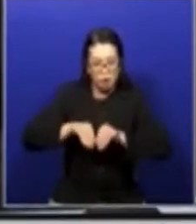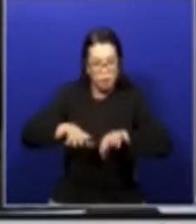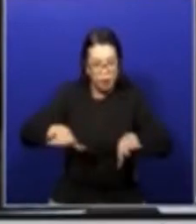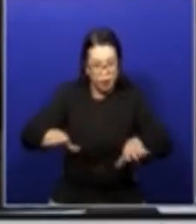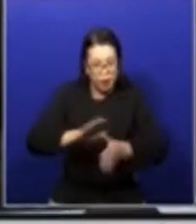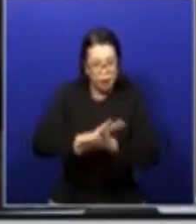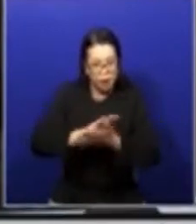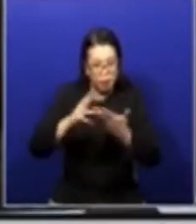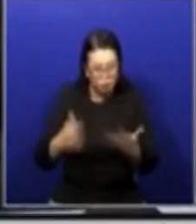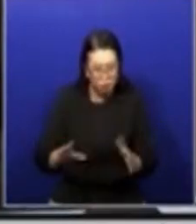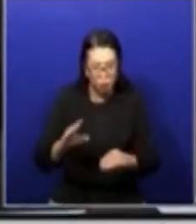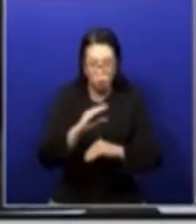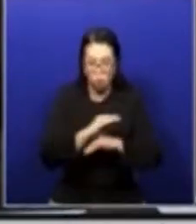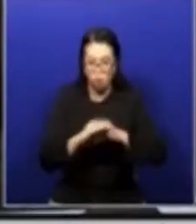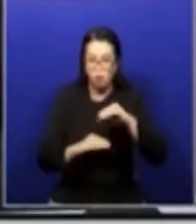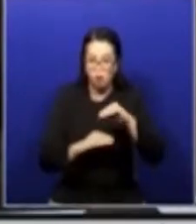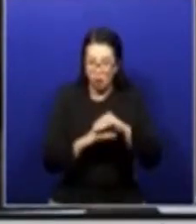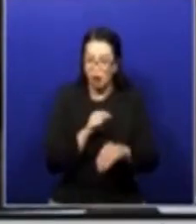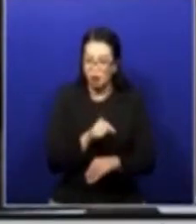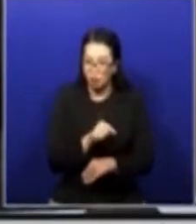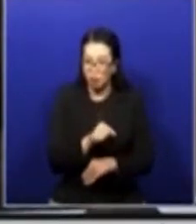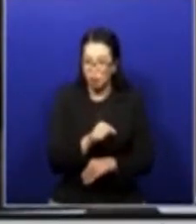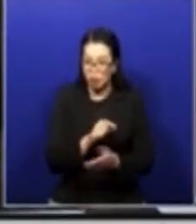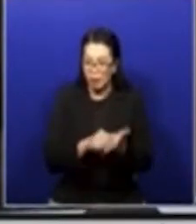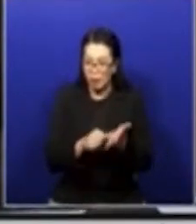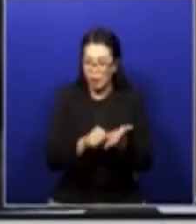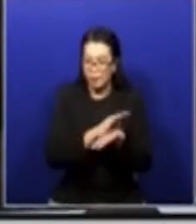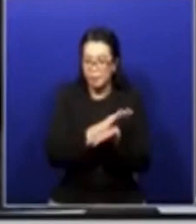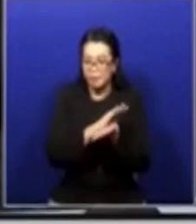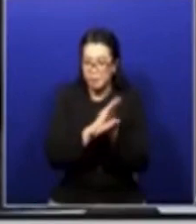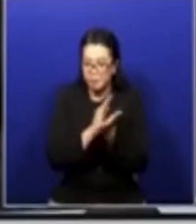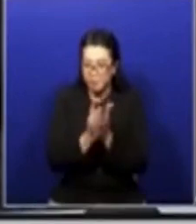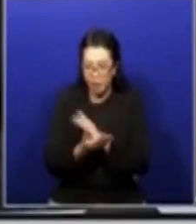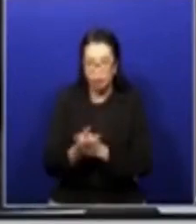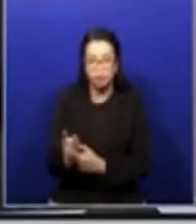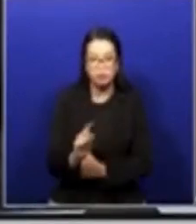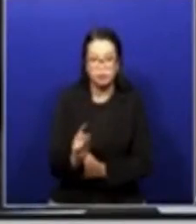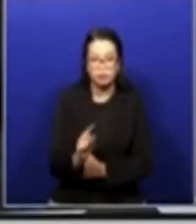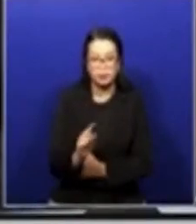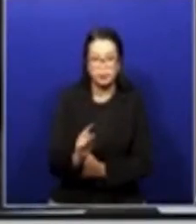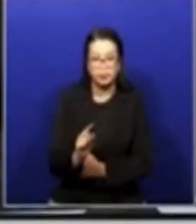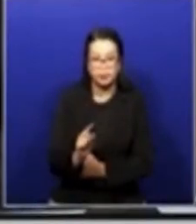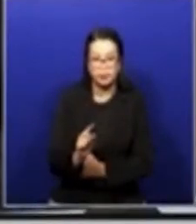โครงการดังกล่าวนั้นจะมีการปรับเปลี่ยนอย่างไร